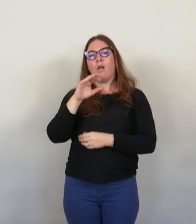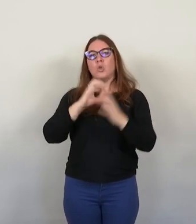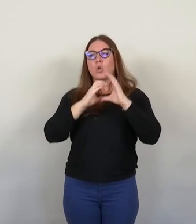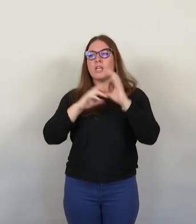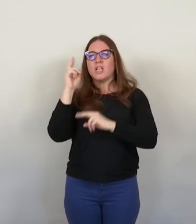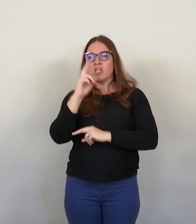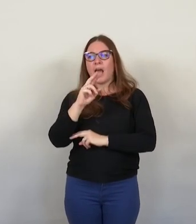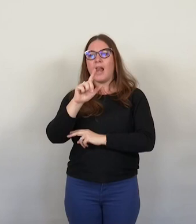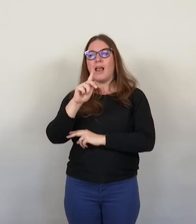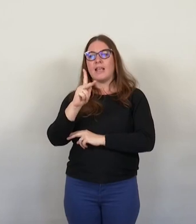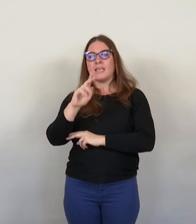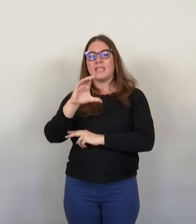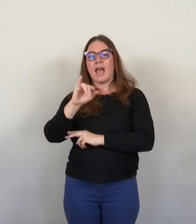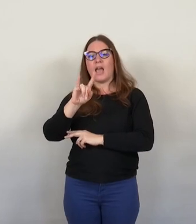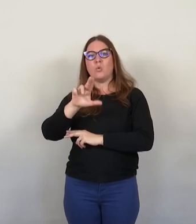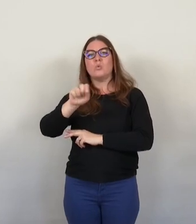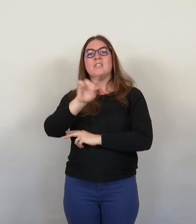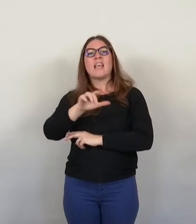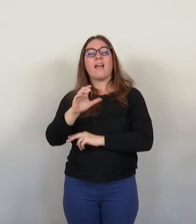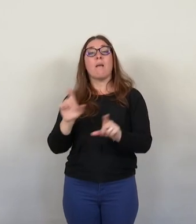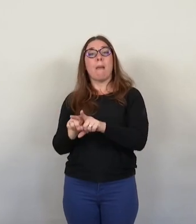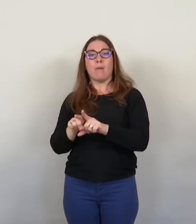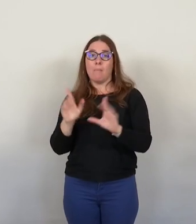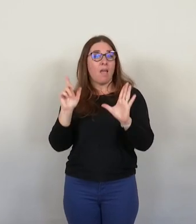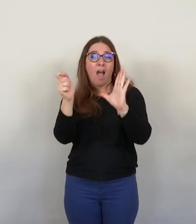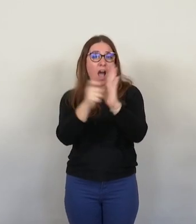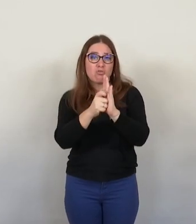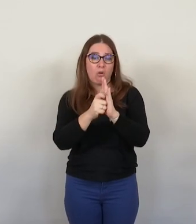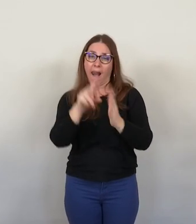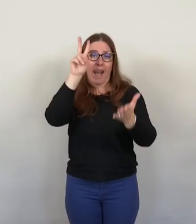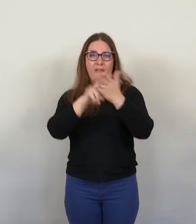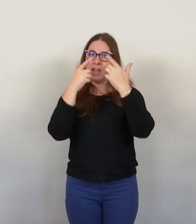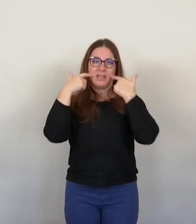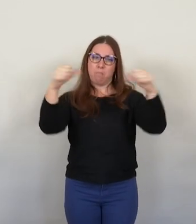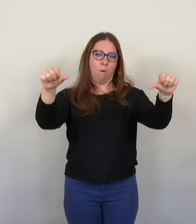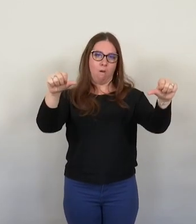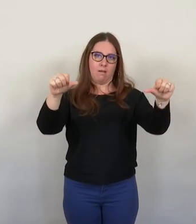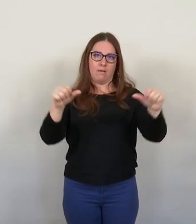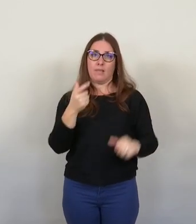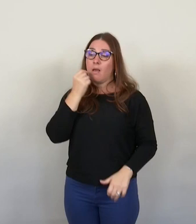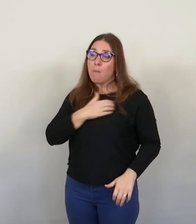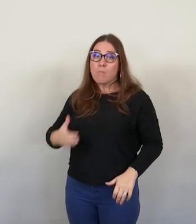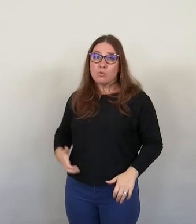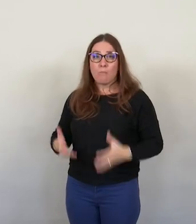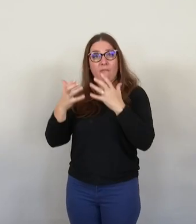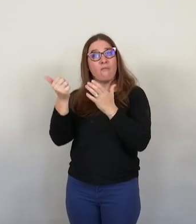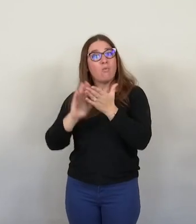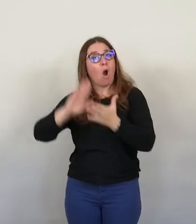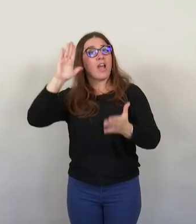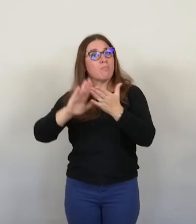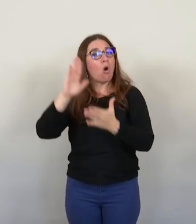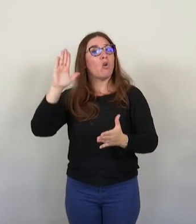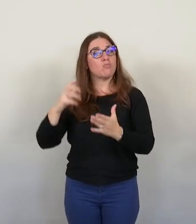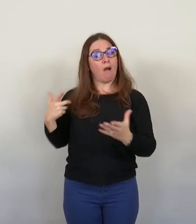immense talent mais un jour ou l'autre la vérité triomphe toujours Monsieur le Maire nous nous demandons que le respect de vos engagements pris en